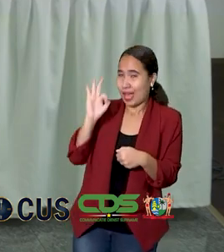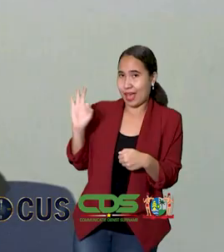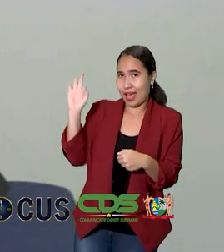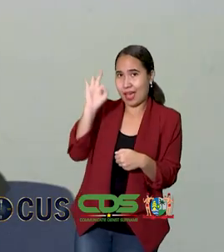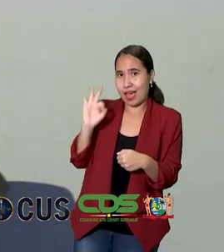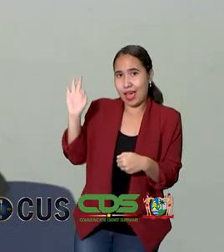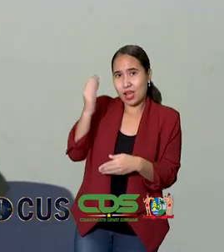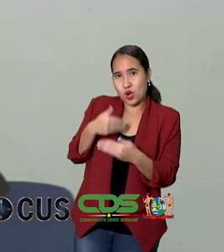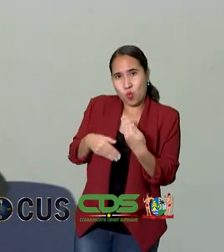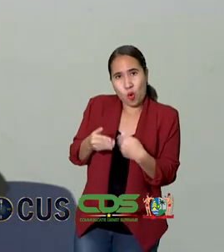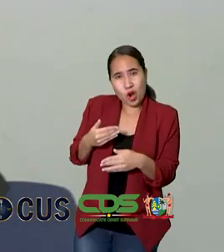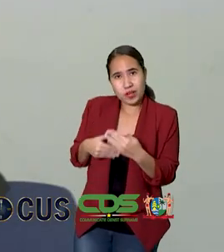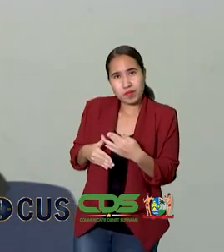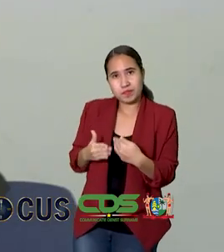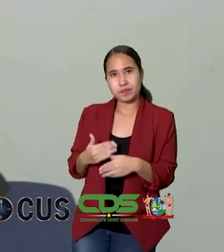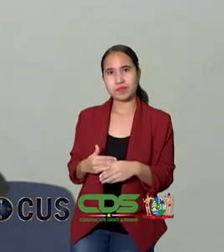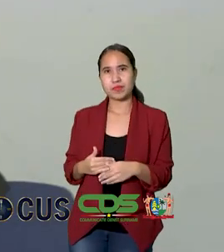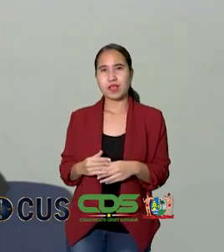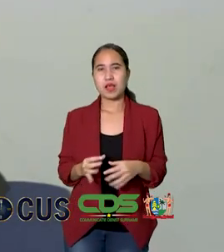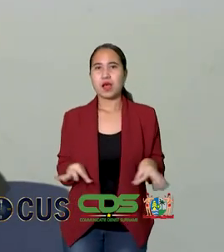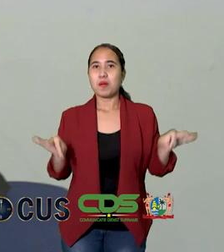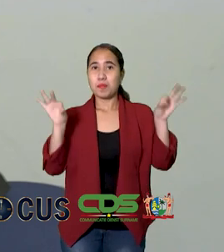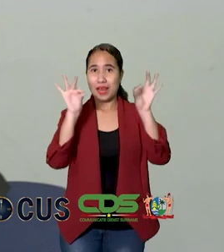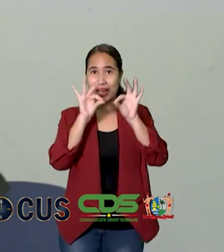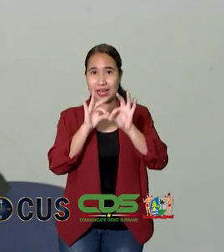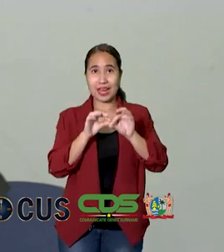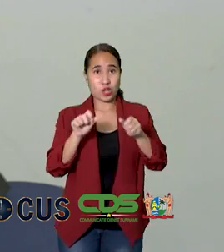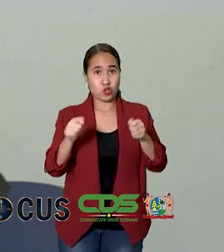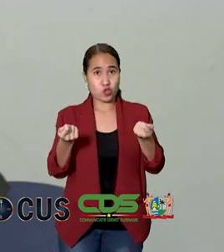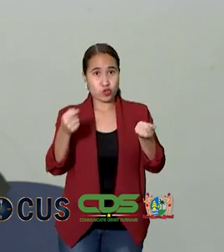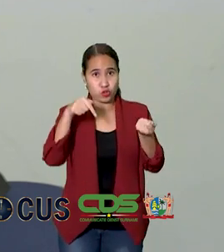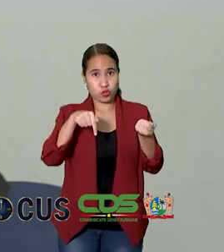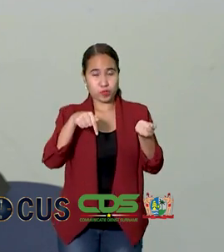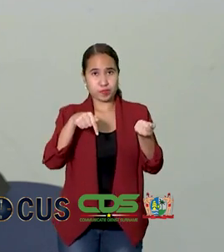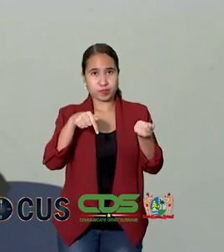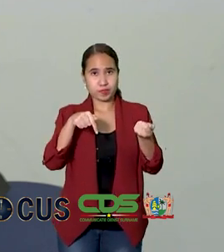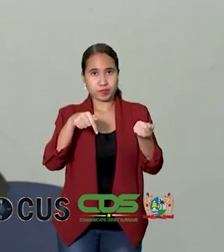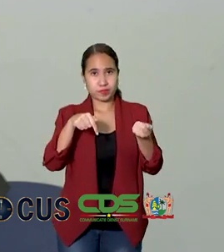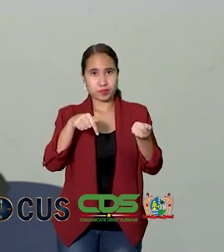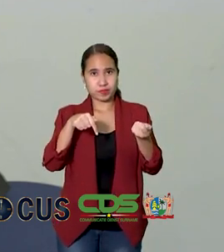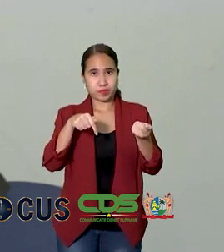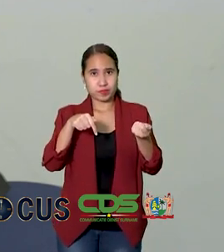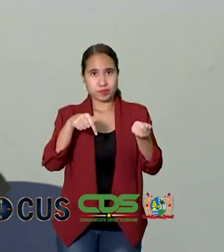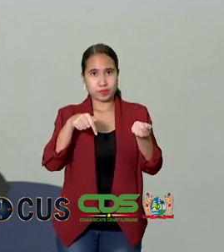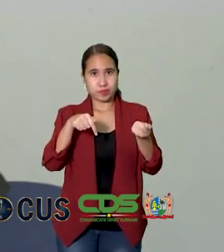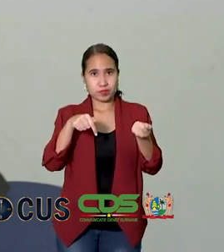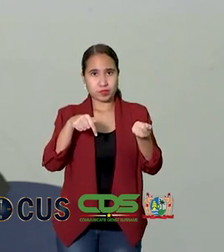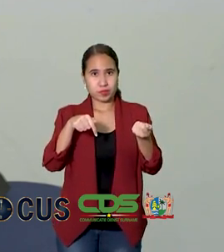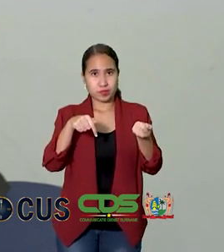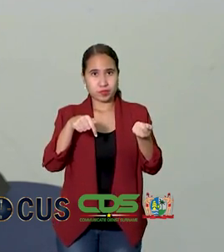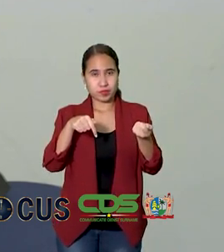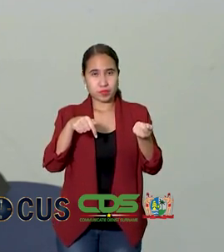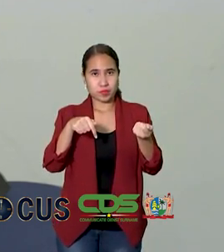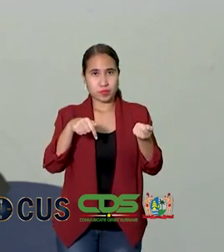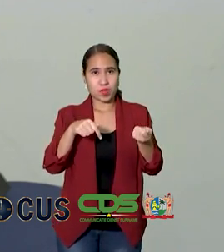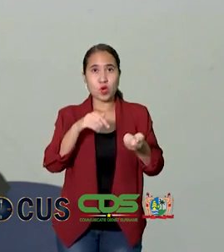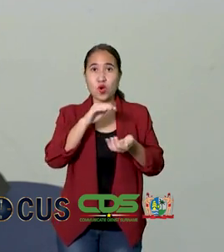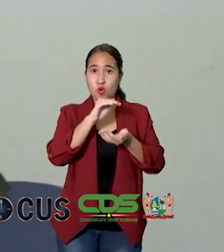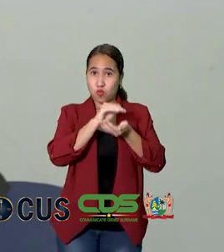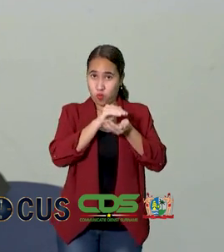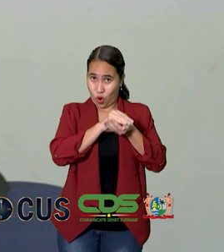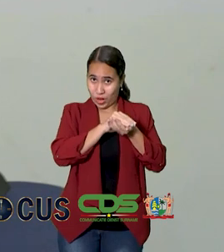meer. Ik heb eigenlijk belangrijker nieuws. En dat is dat we uit onze voorraden vaccins zijn aan het eind van deze maand.